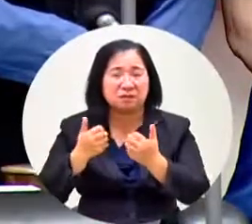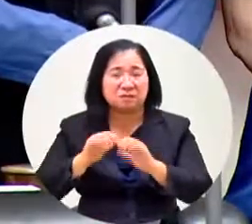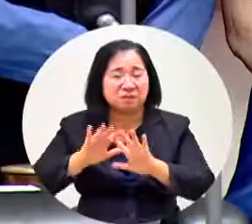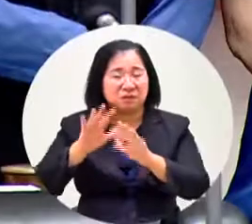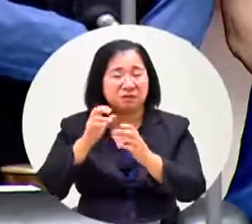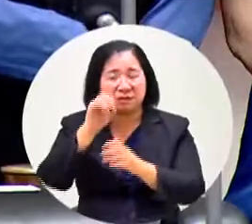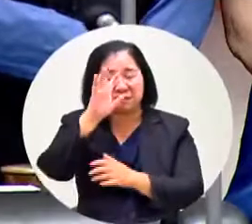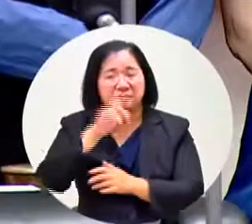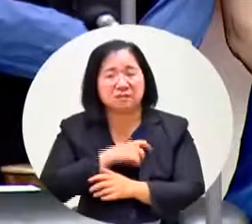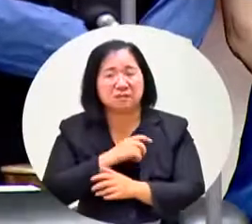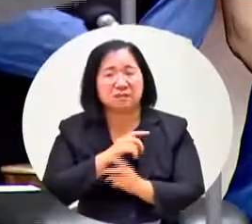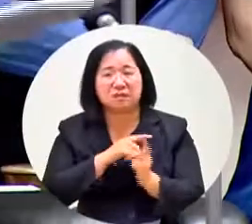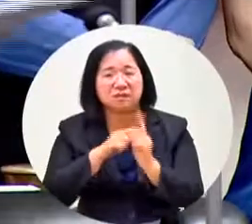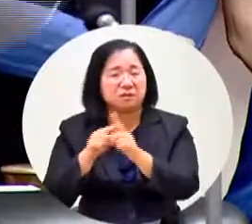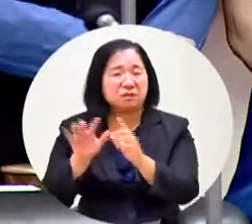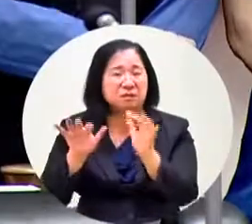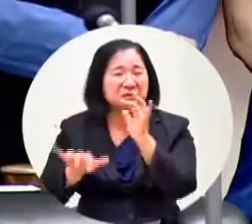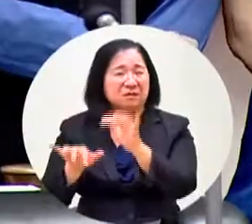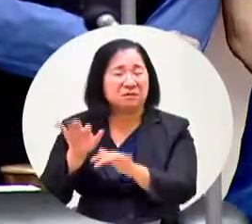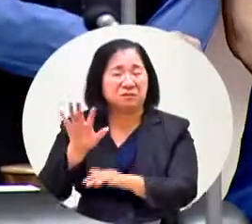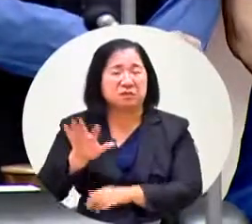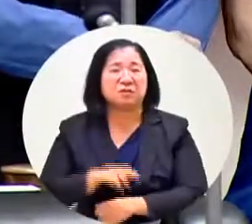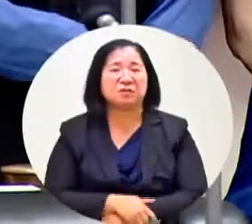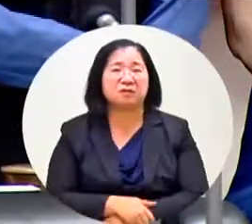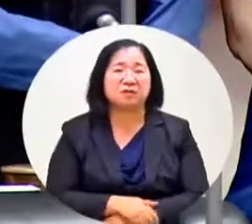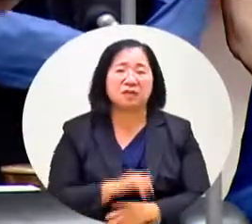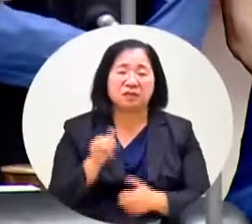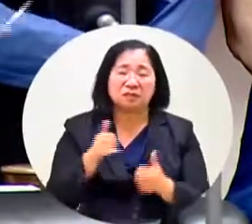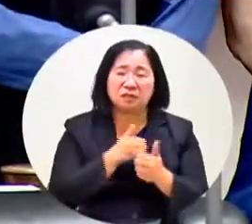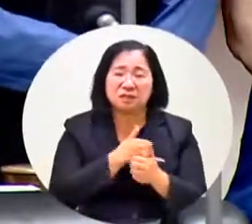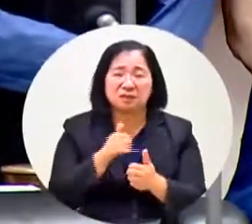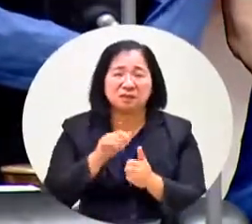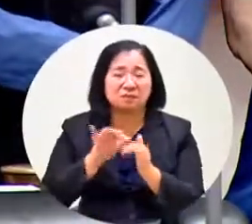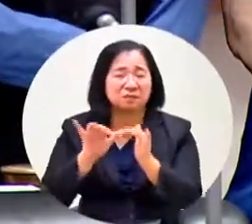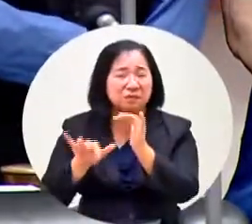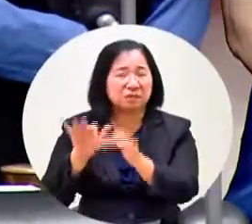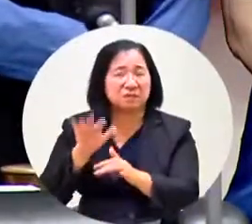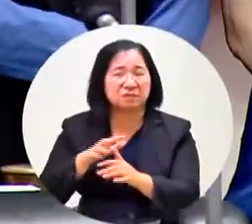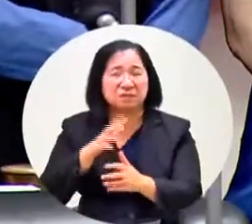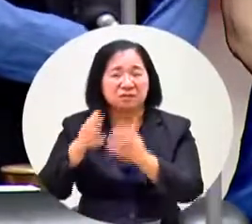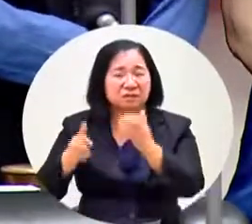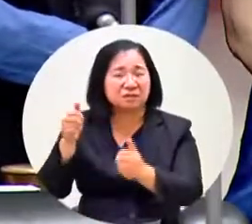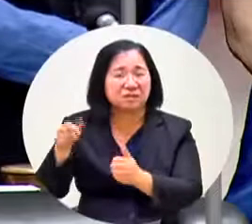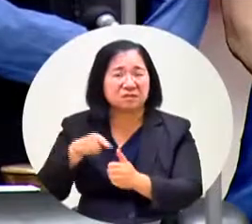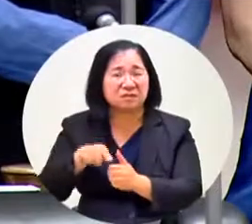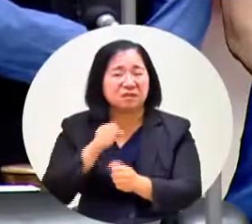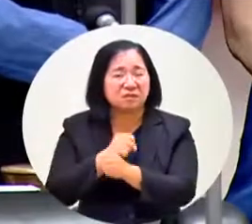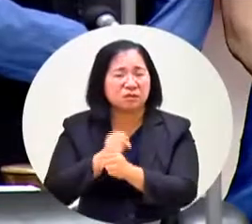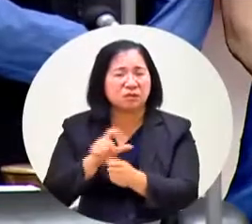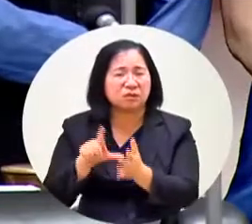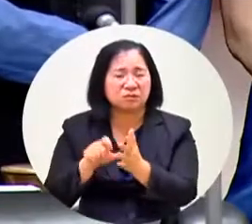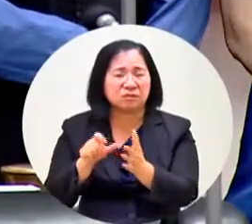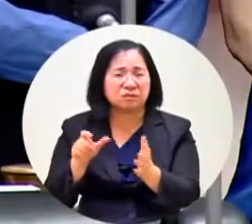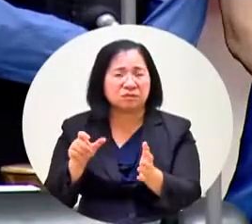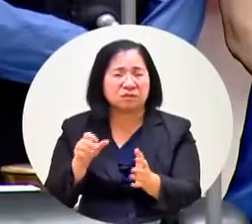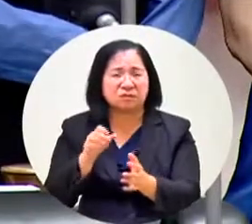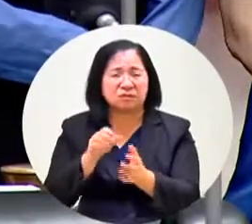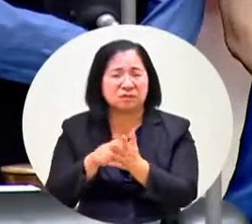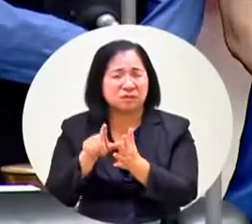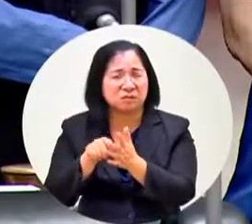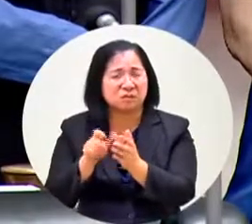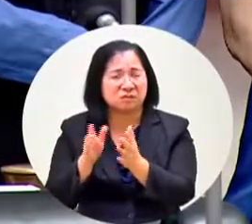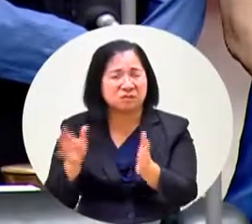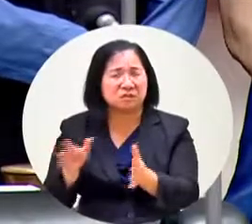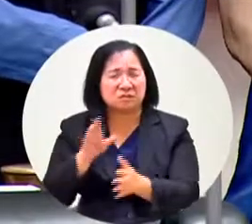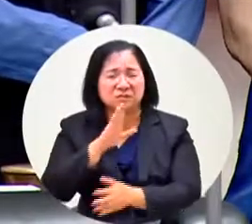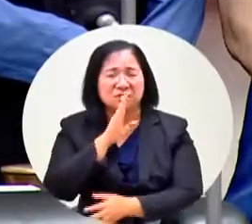我们认为同样的事情你应该有同样的标准。为什么陈菊市长